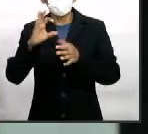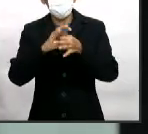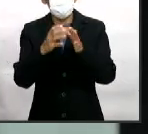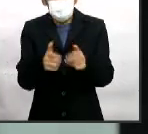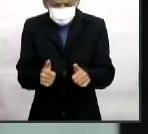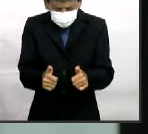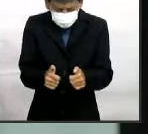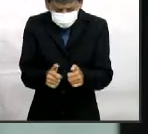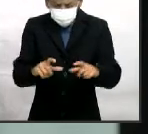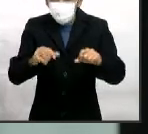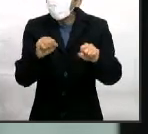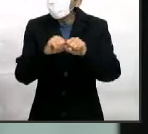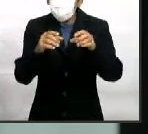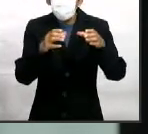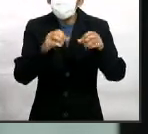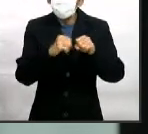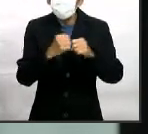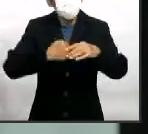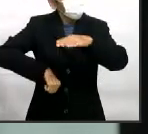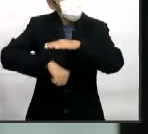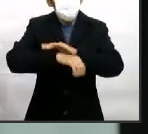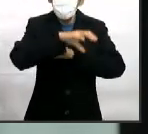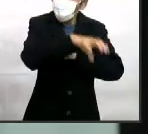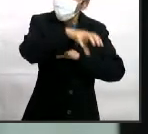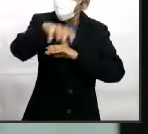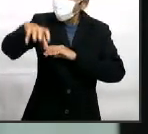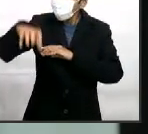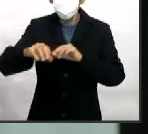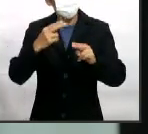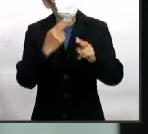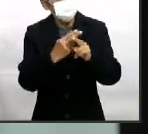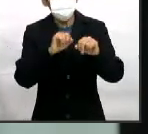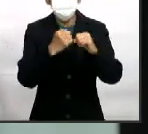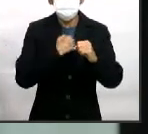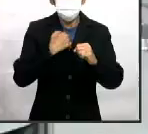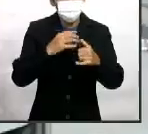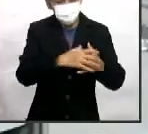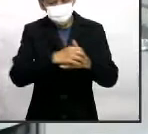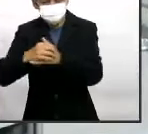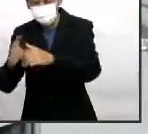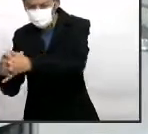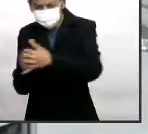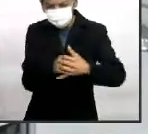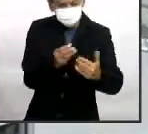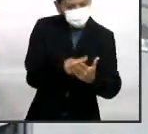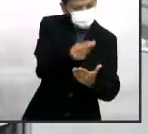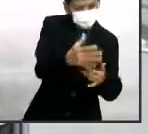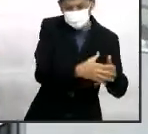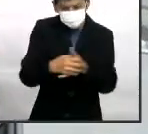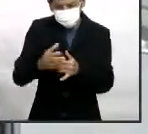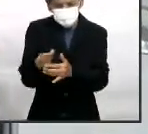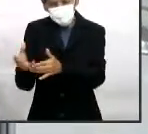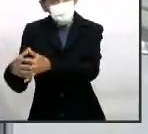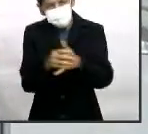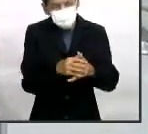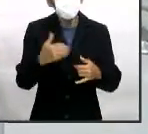อร์ตเนี่ยมันจะเป็นระบบสโมสรเหมือนกับสโมสรฟุตบอลเลย ครับ คือมันจะมีการซื้อตัวกันเหมือนนักเตะ สโมสร ผู้เล่น สโ